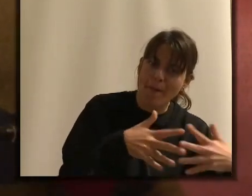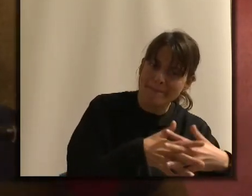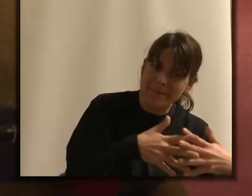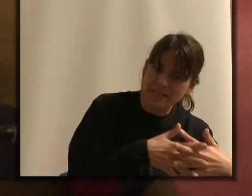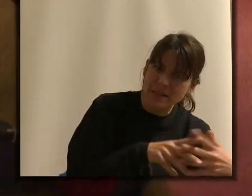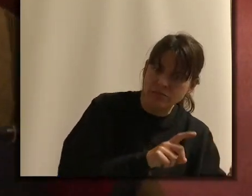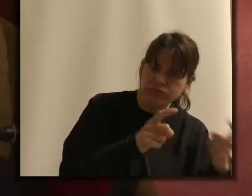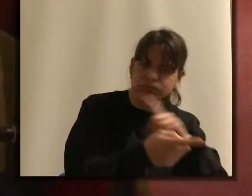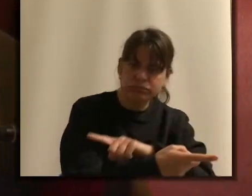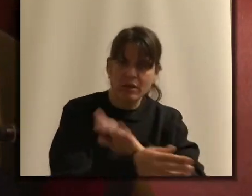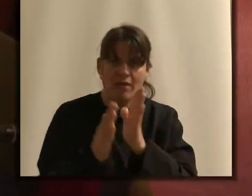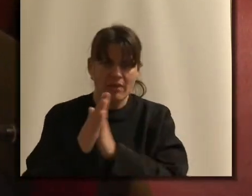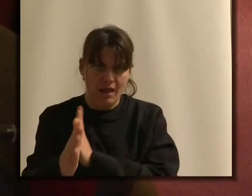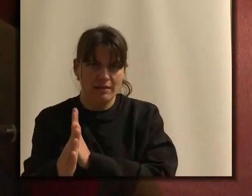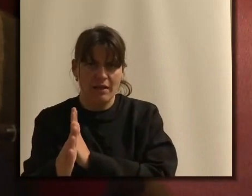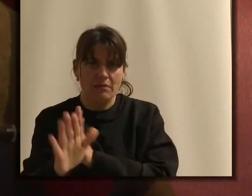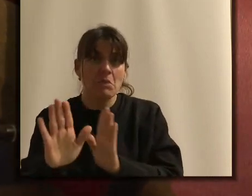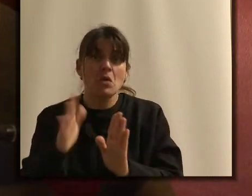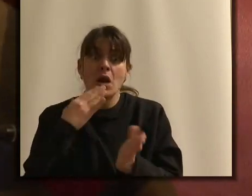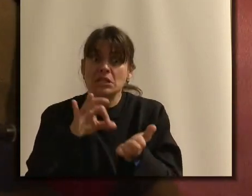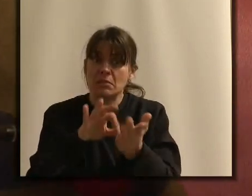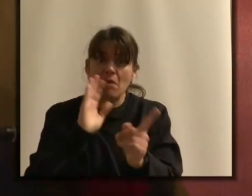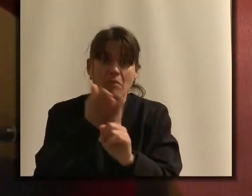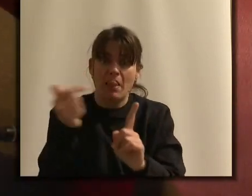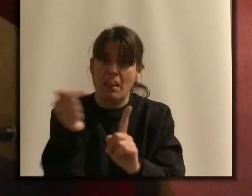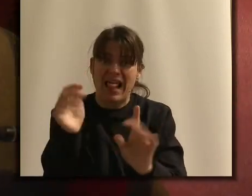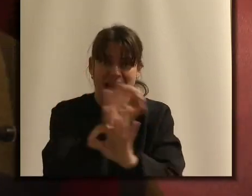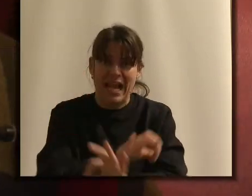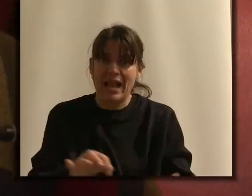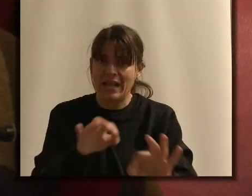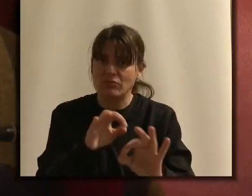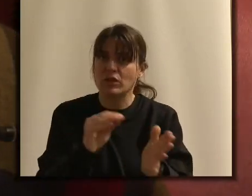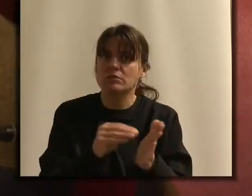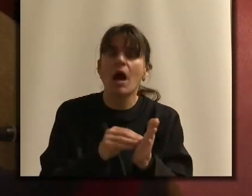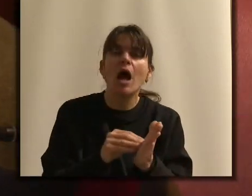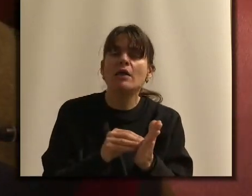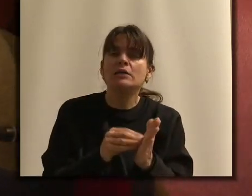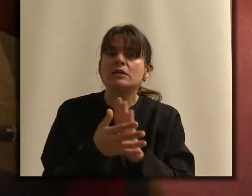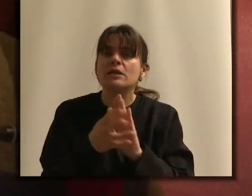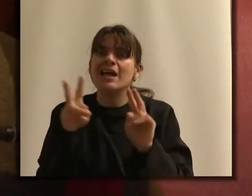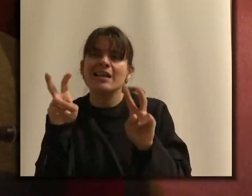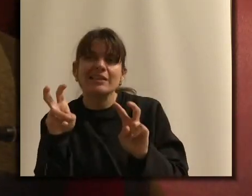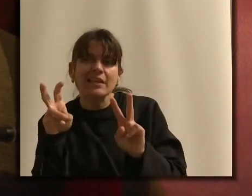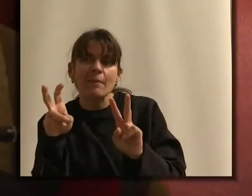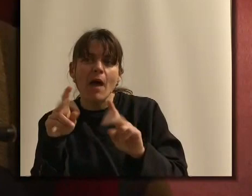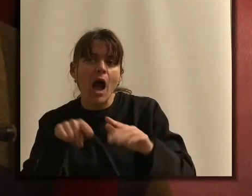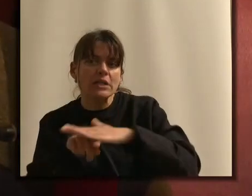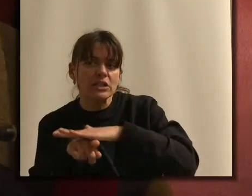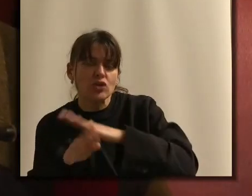això hagi de perjudicar de cap manera en el servei, que a vegades es posa el crit al cel si es parla de gestions directes,